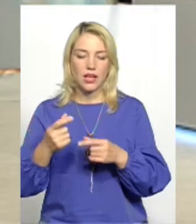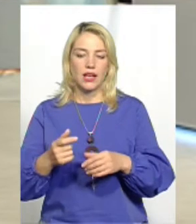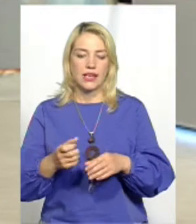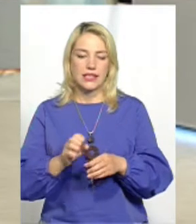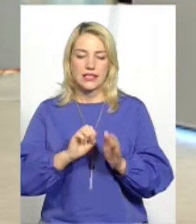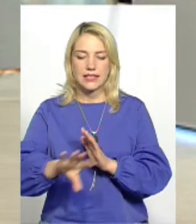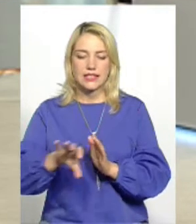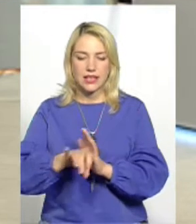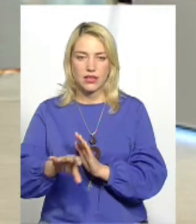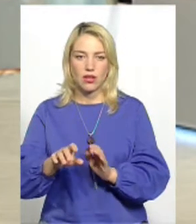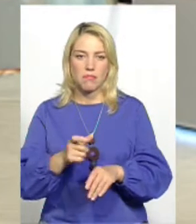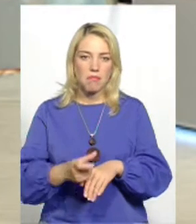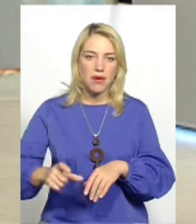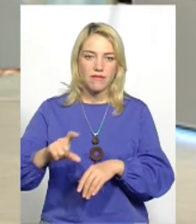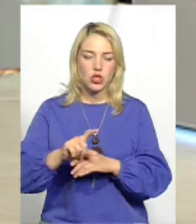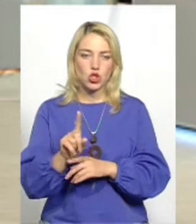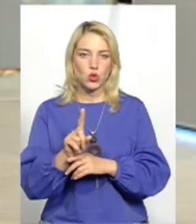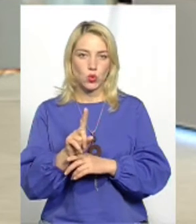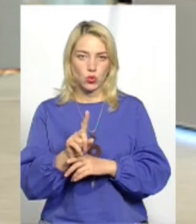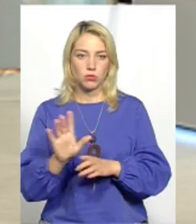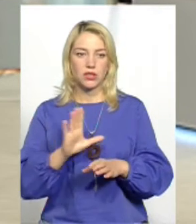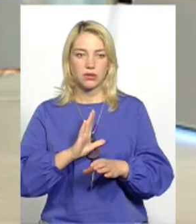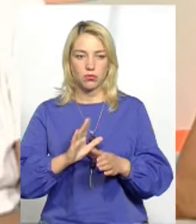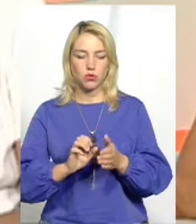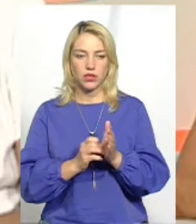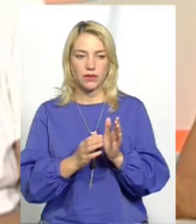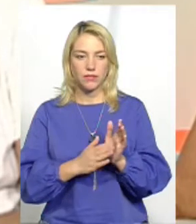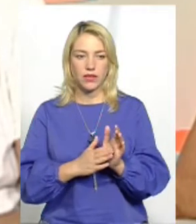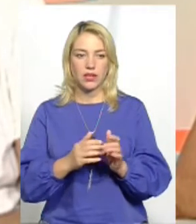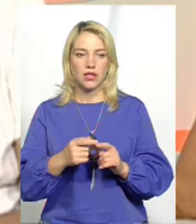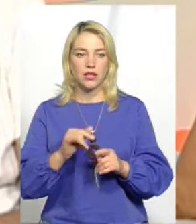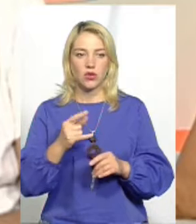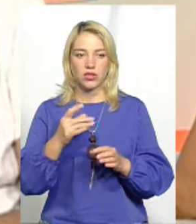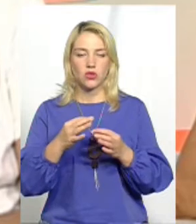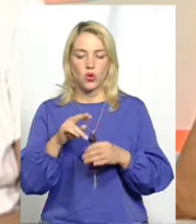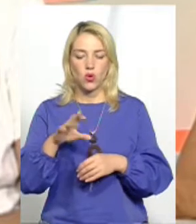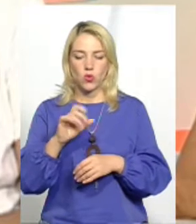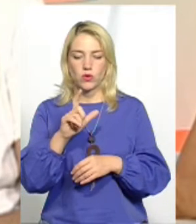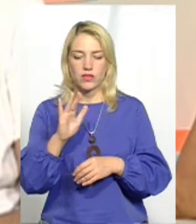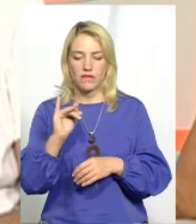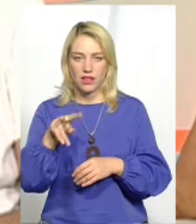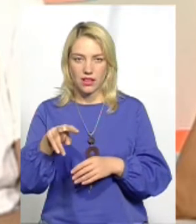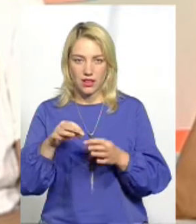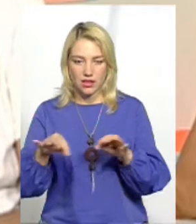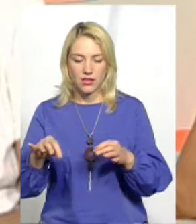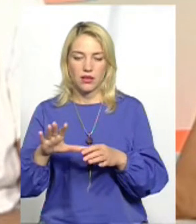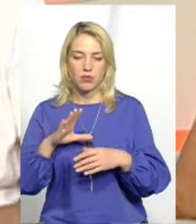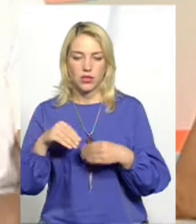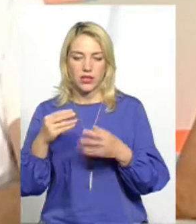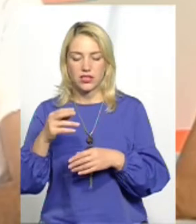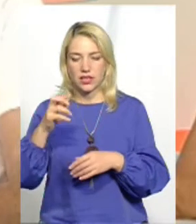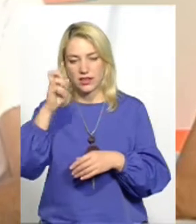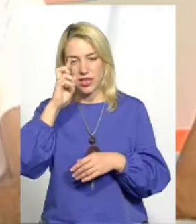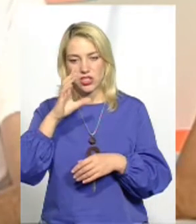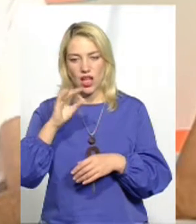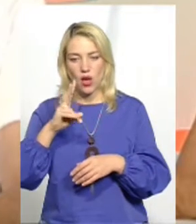перевищенням норм, які були визначені в дозволах. Один дозвіл виданий Департаментом екології Хмельницької облдержадміністрації,